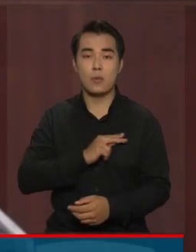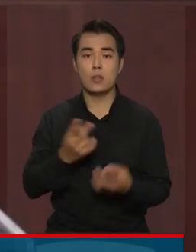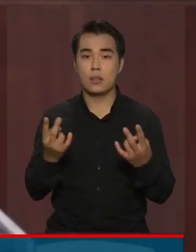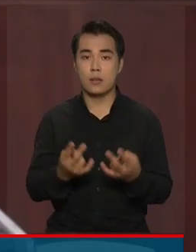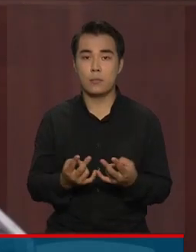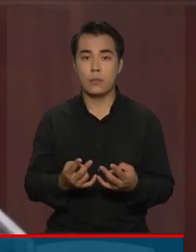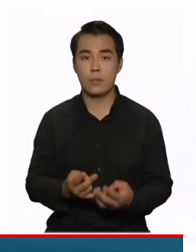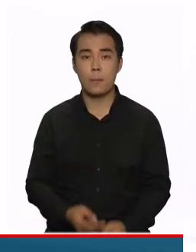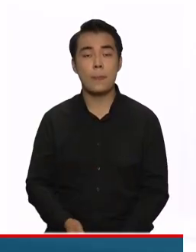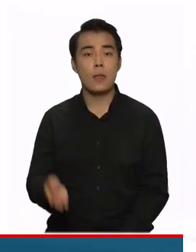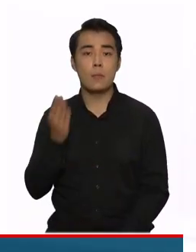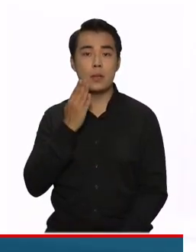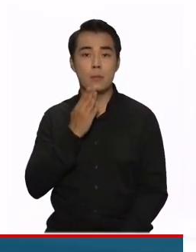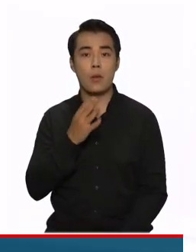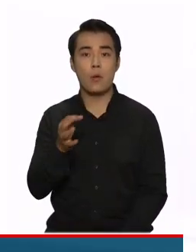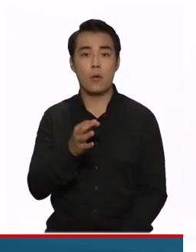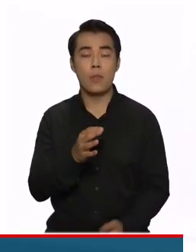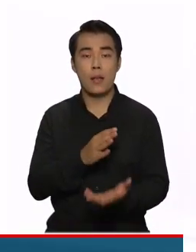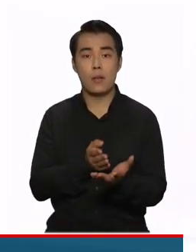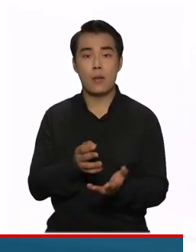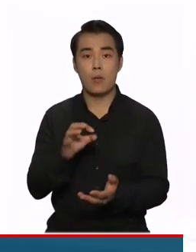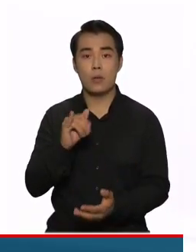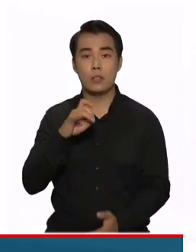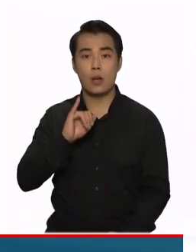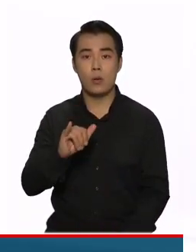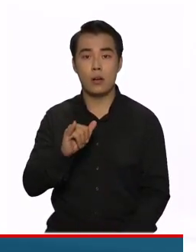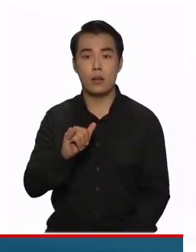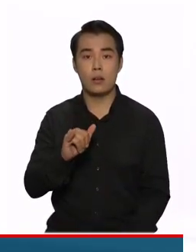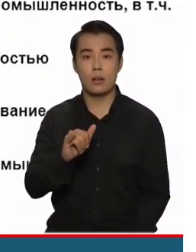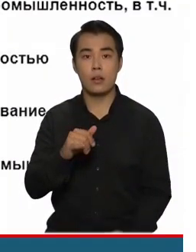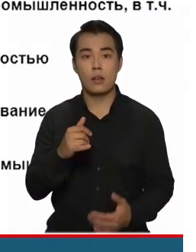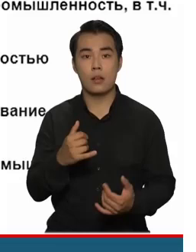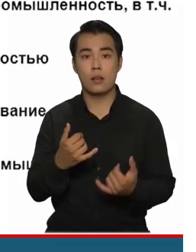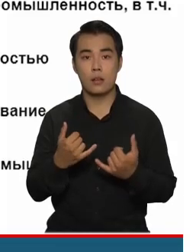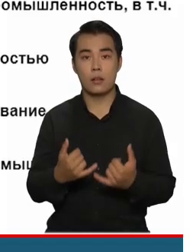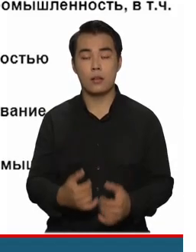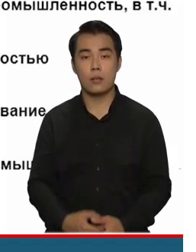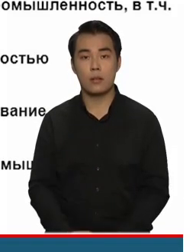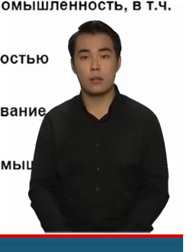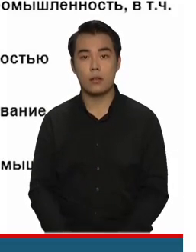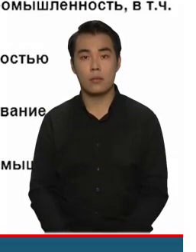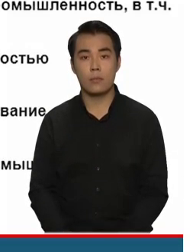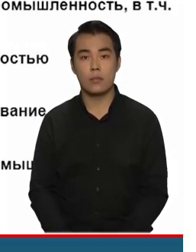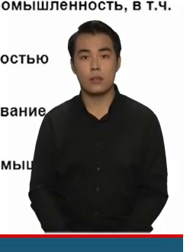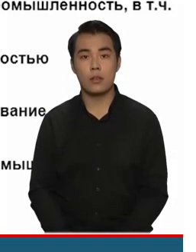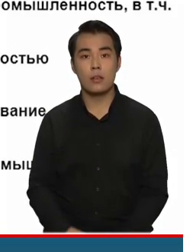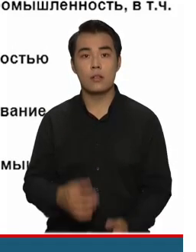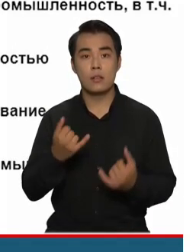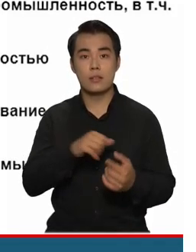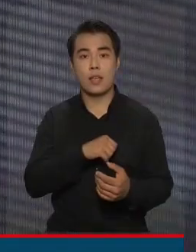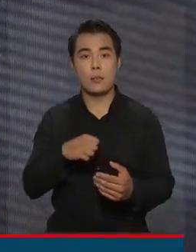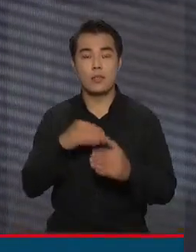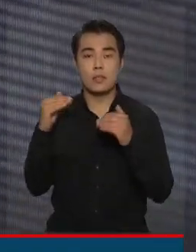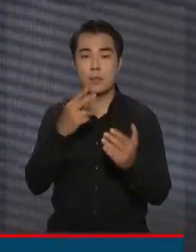поработать. К примеру, в области Улытау Отмечаются самые